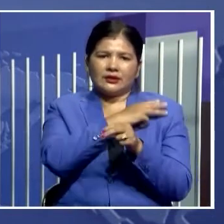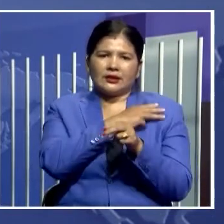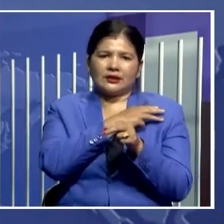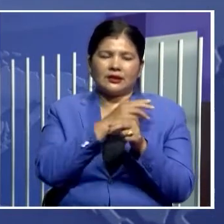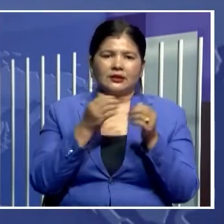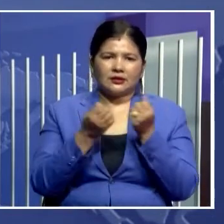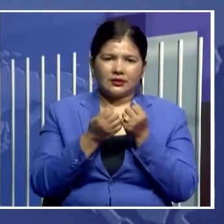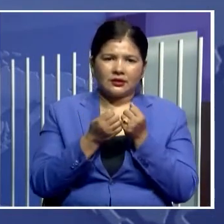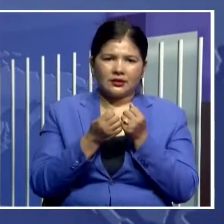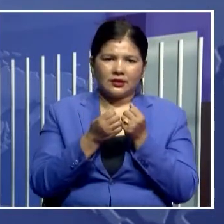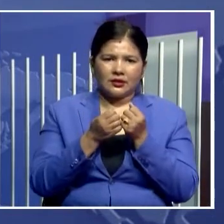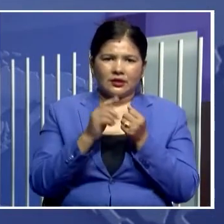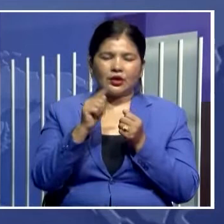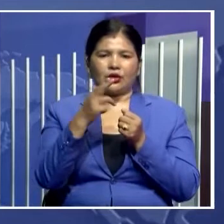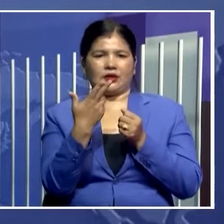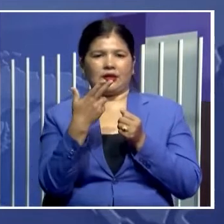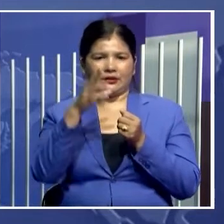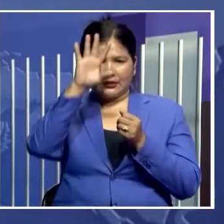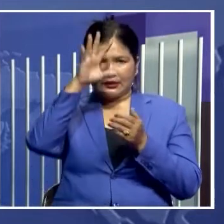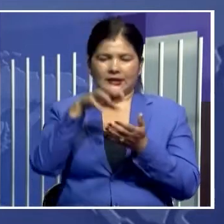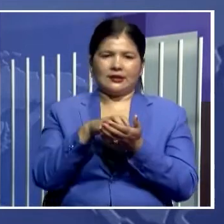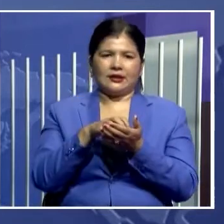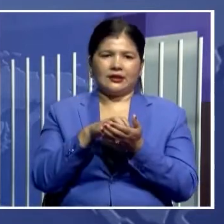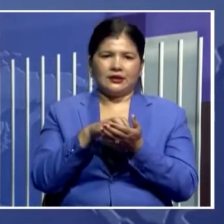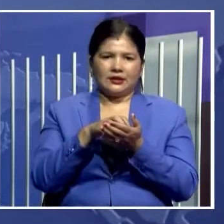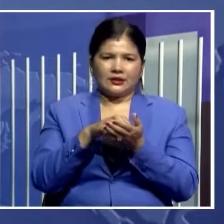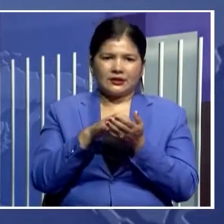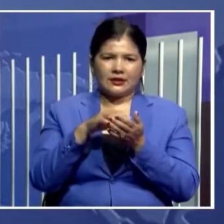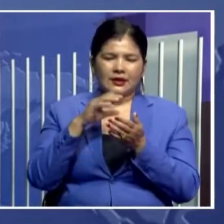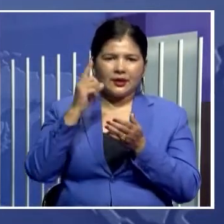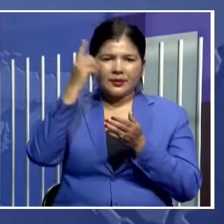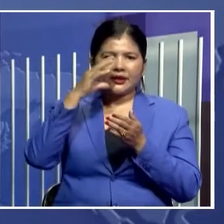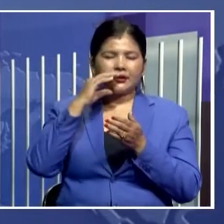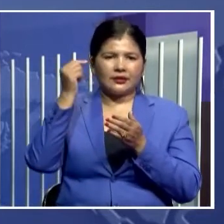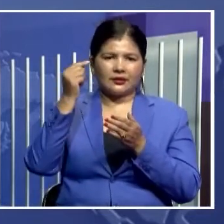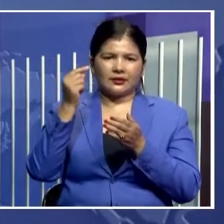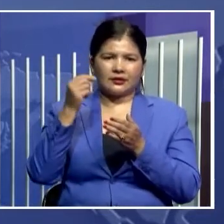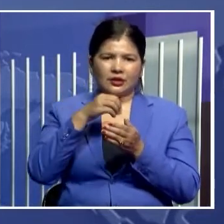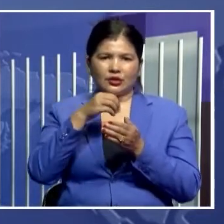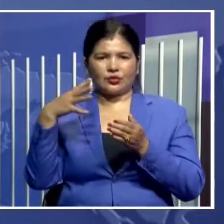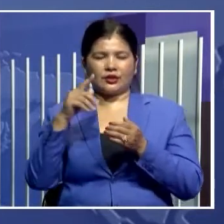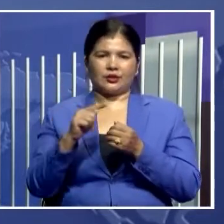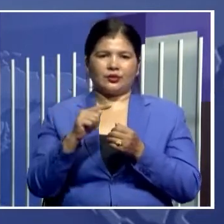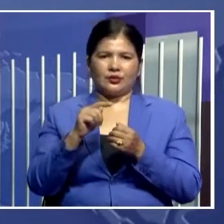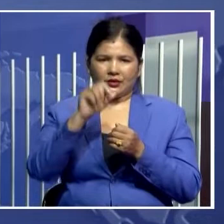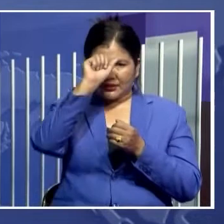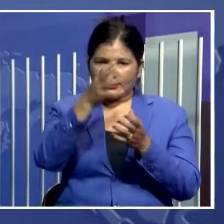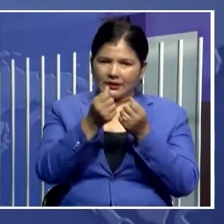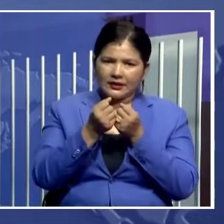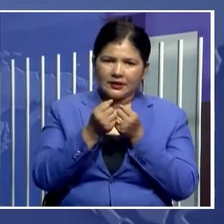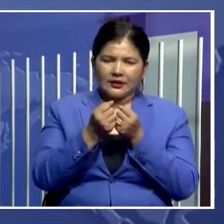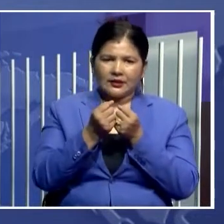प्रदेशको राजधानी समेत रहेको सुर्खेतको वीरेन्द्रनगर नगरपालिकाको पछिल्लो अवस्थाको विषयमा जानकारी लिने प्रयत्न गर्दैछौँ। त्यहाँ स्थित हाम्रा